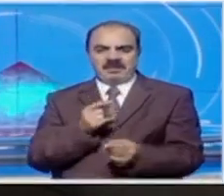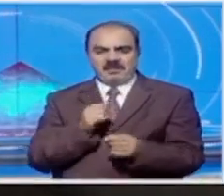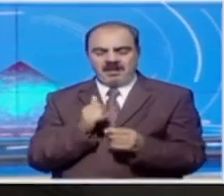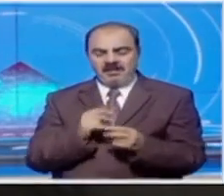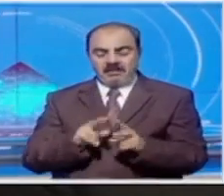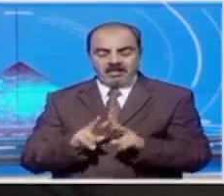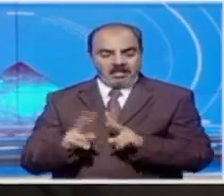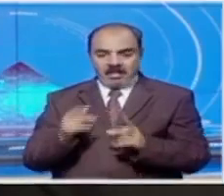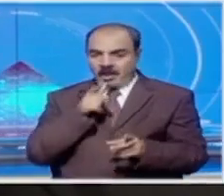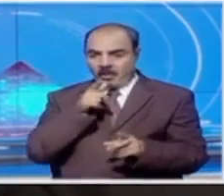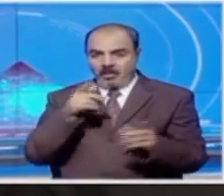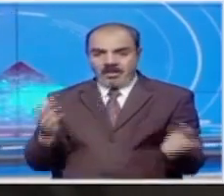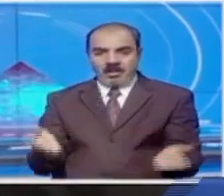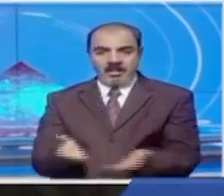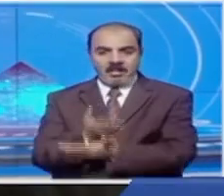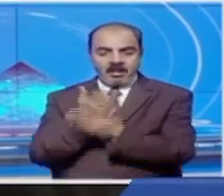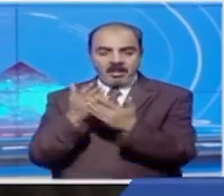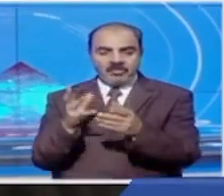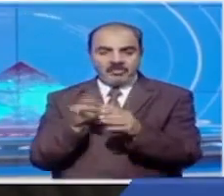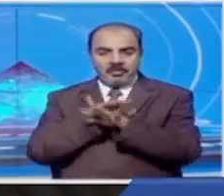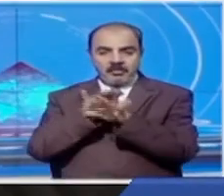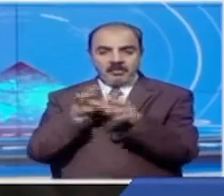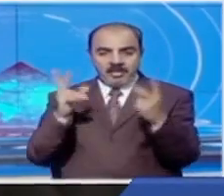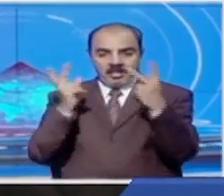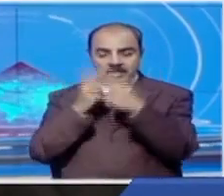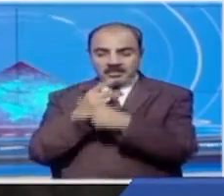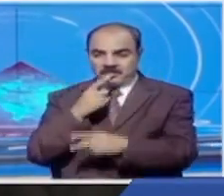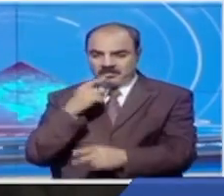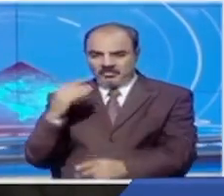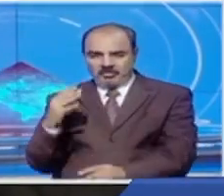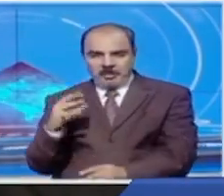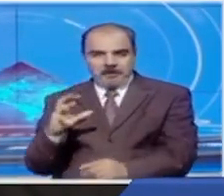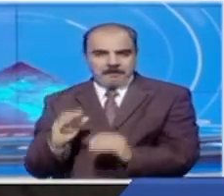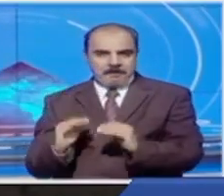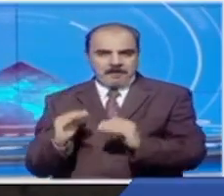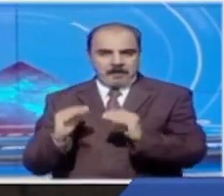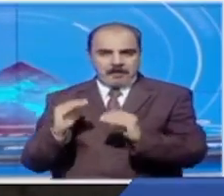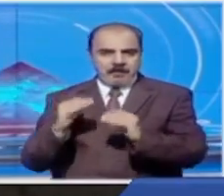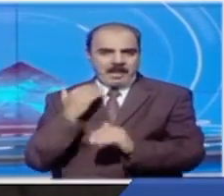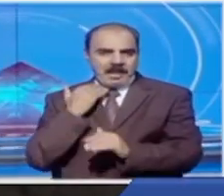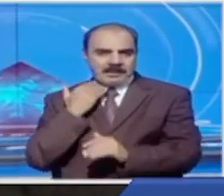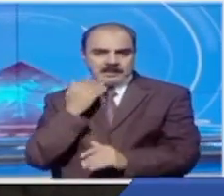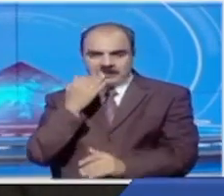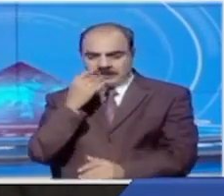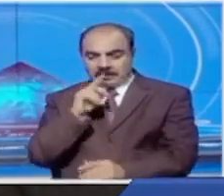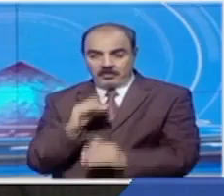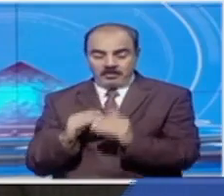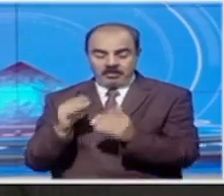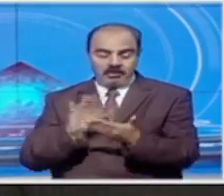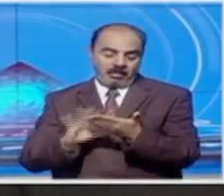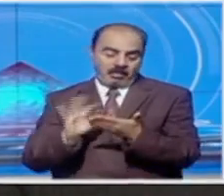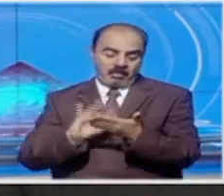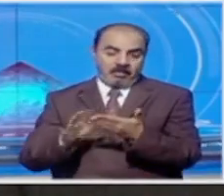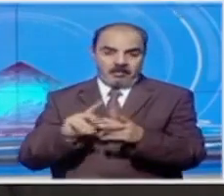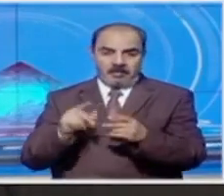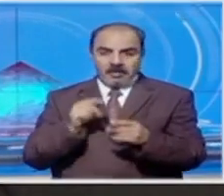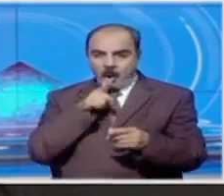واتجاه كل الشباب في السن المرحلة الإعدادية والثانوية إلى الموبايل والسوشيال